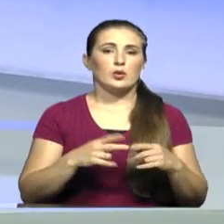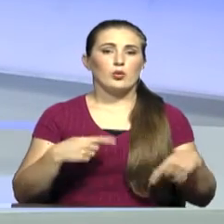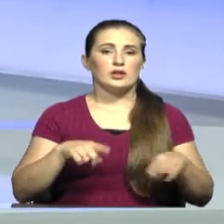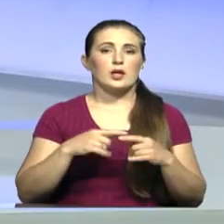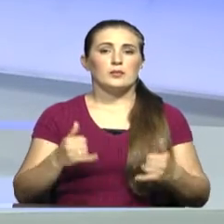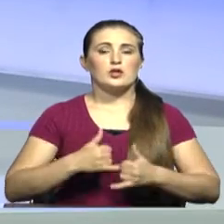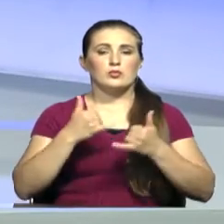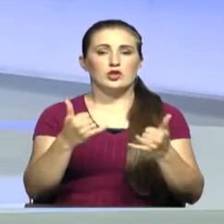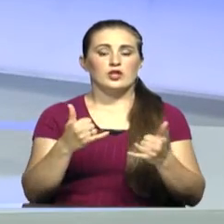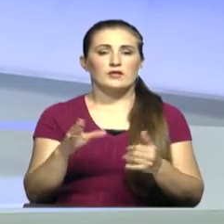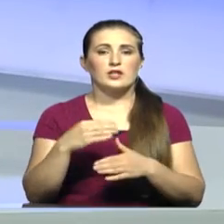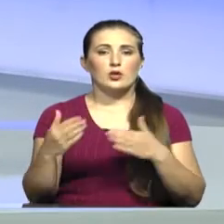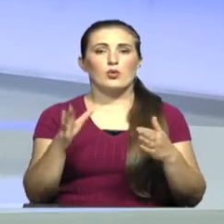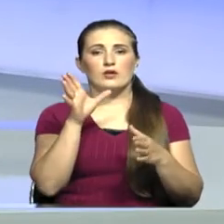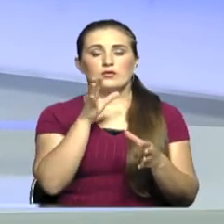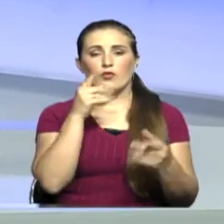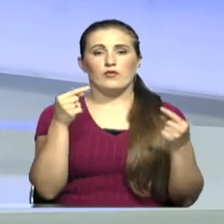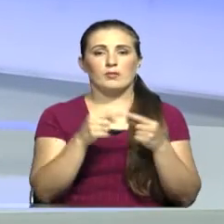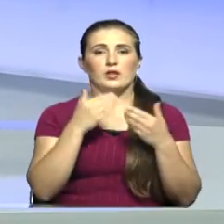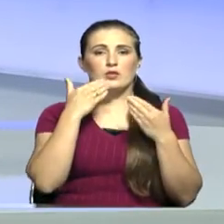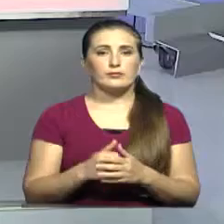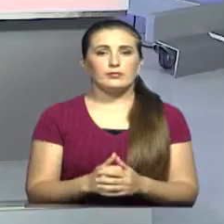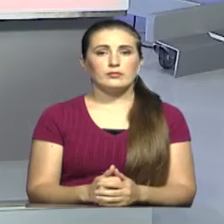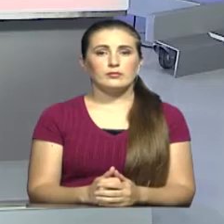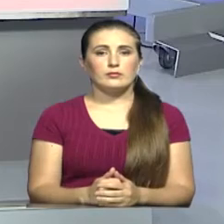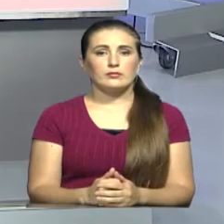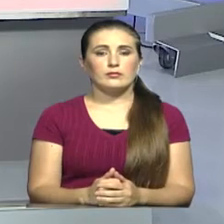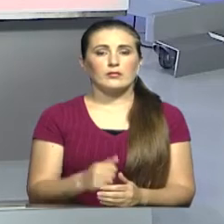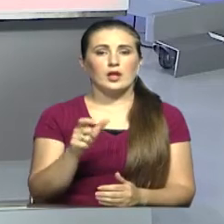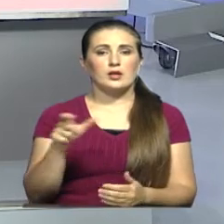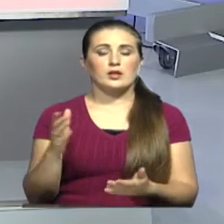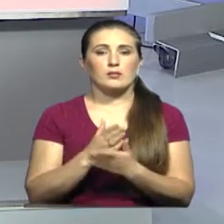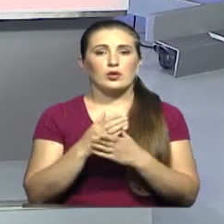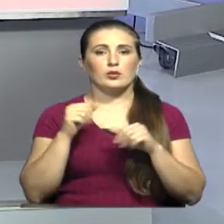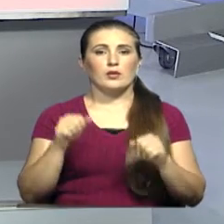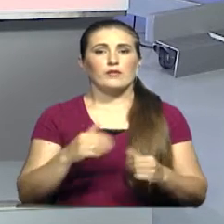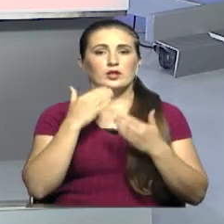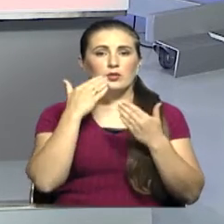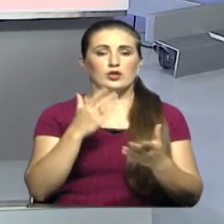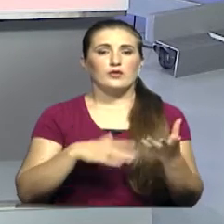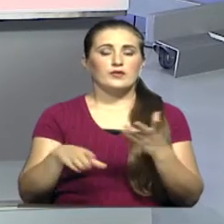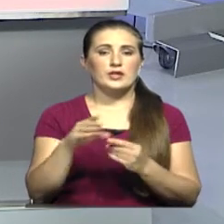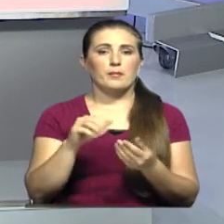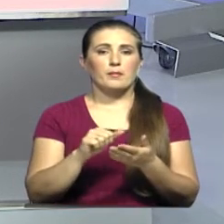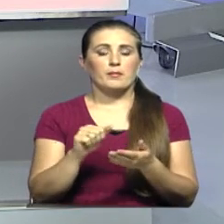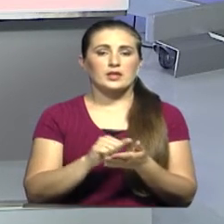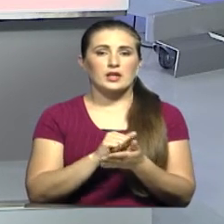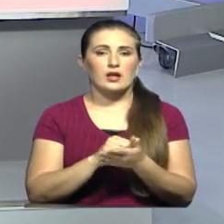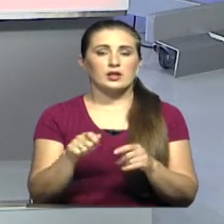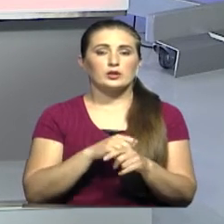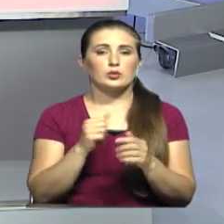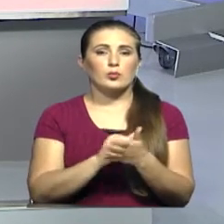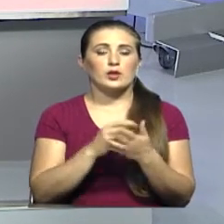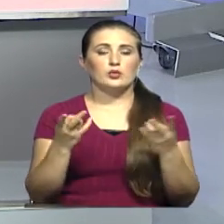объективное, всестороннее, своевременное рассмотрение обращений граждан. Они имеют право запрашивать все материалы и документы, которые им необходимы